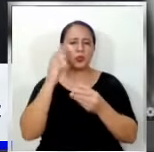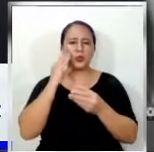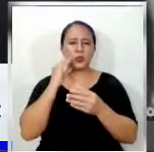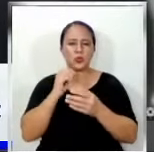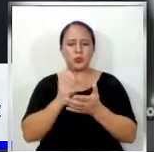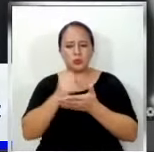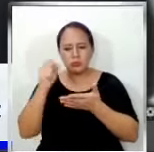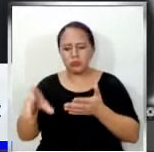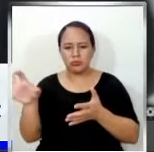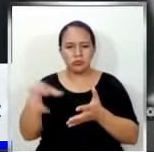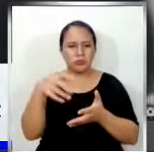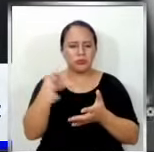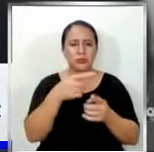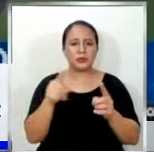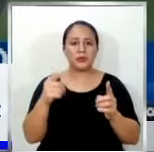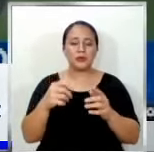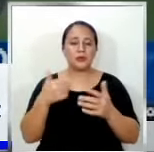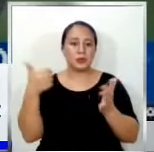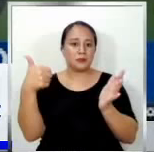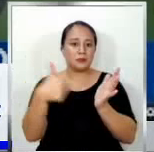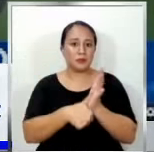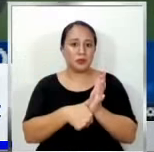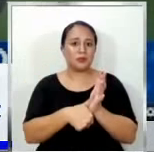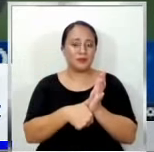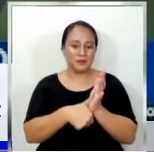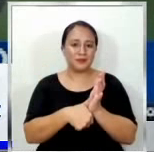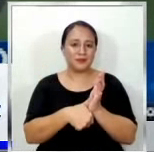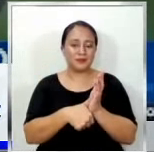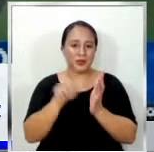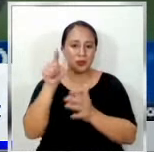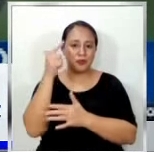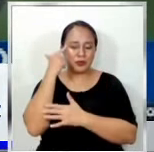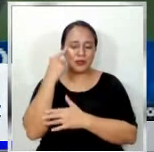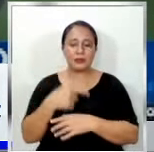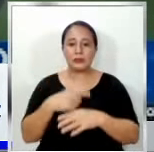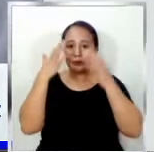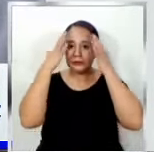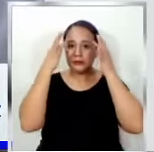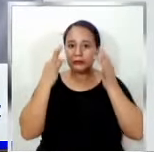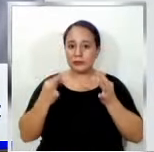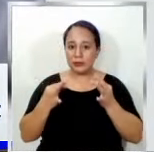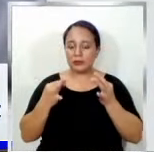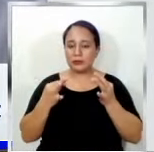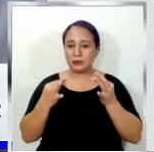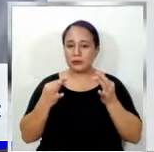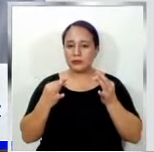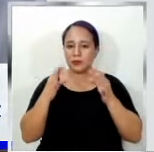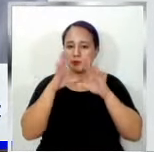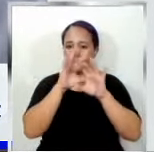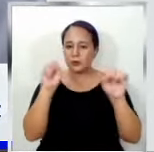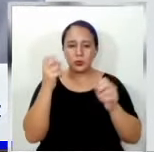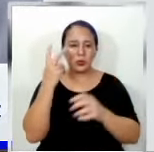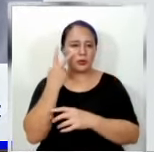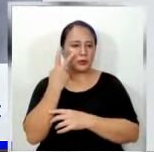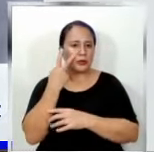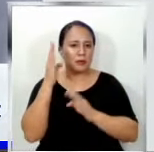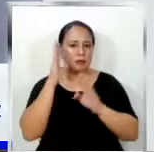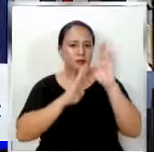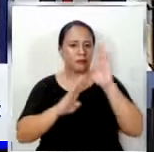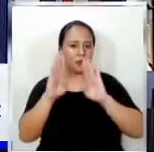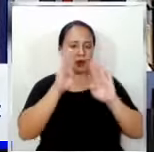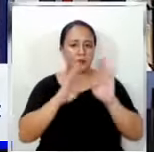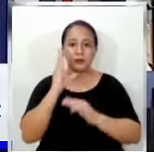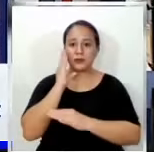hanggang mahalal sa gobyerno. Nagpasya raw si Mayor Isko na tumakbo dahil nakikita niya ang mga problemang kinakaharap ng